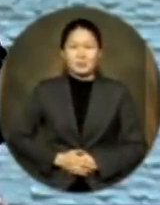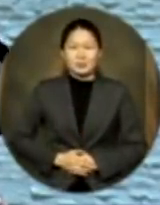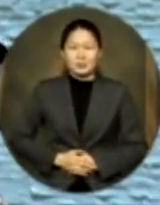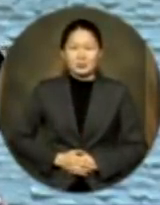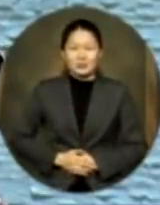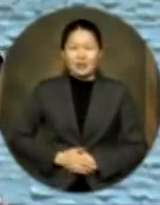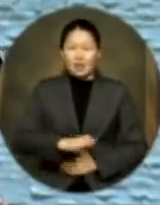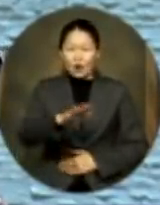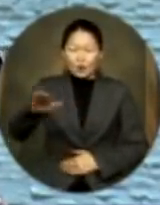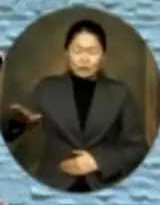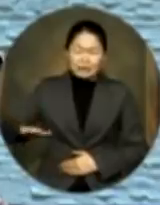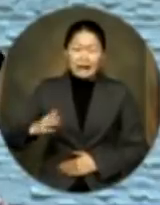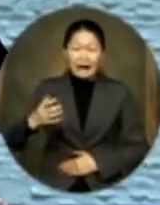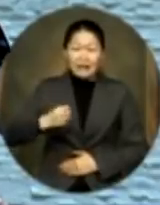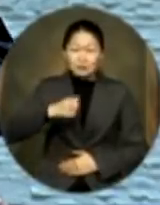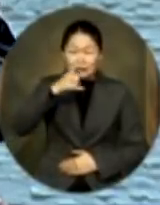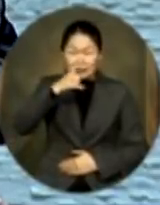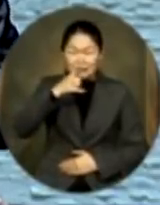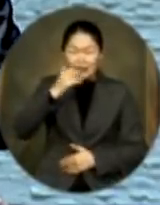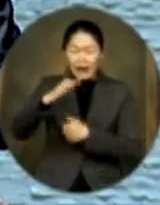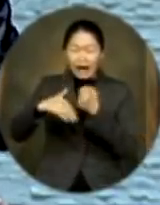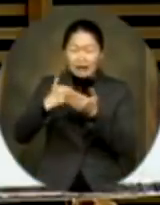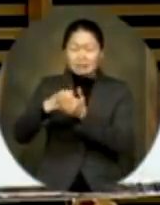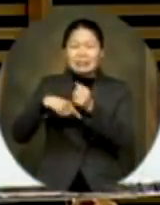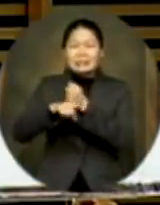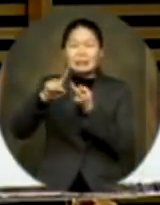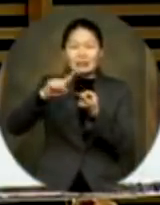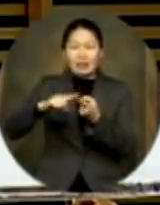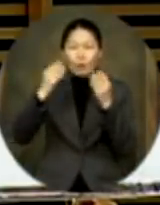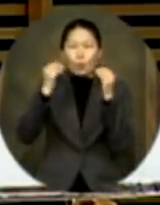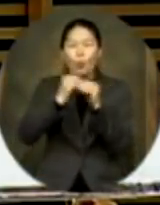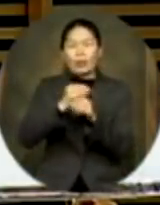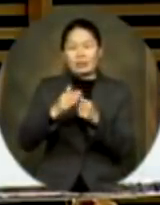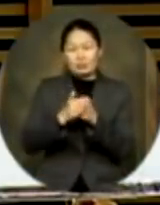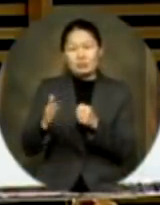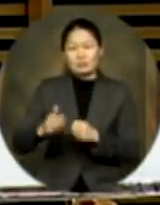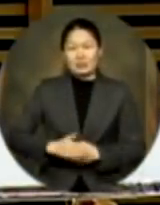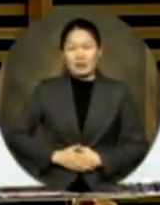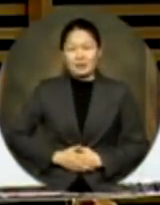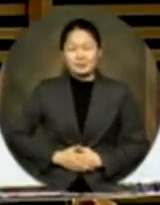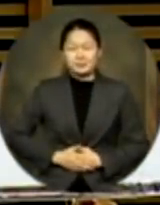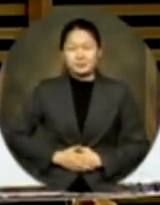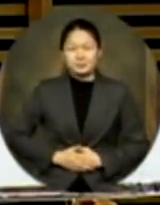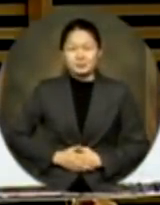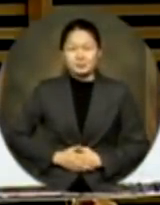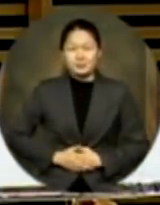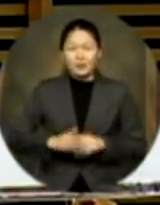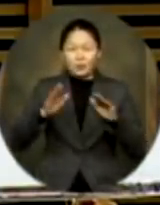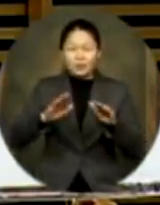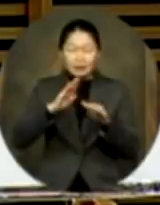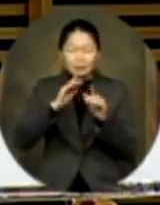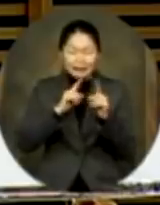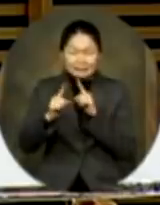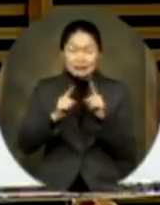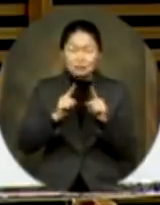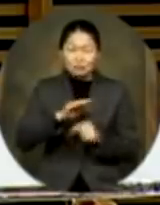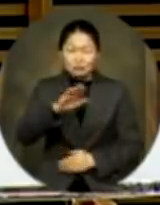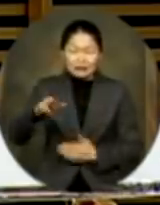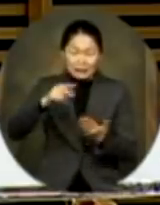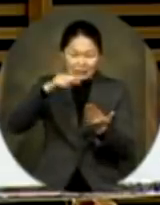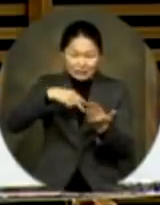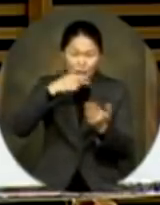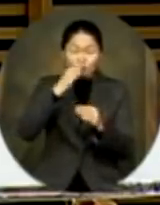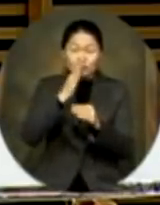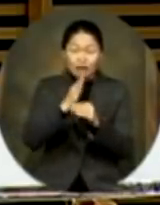그건 여러분이 가지고 있는 하나님의 뜻에 대한 오해 때문 입니다 자 오늘 말씀을 우리가 같이 잃는